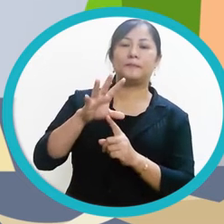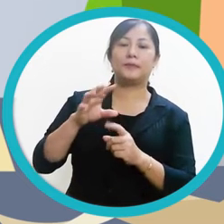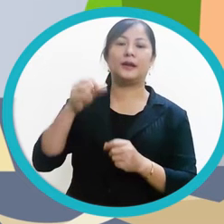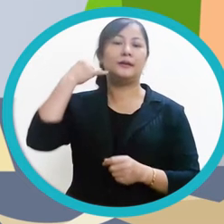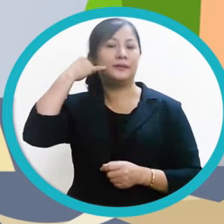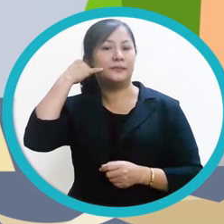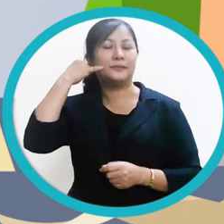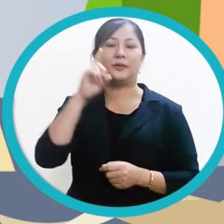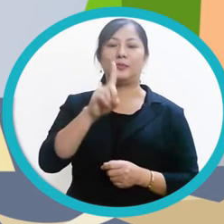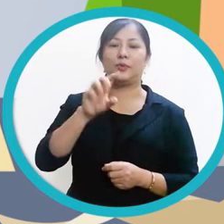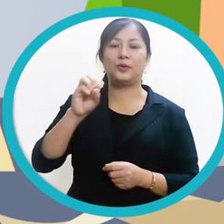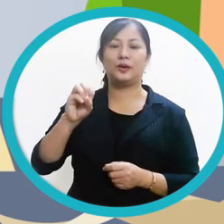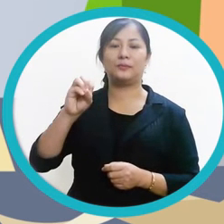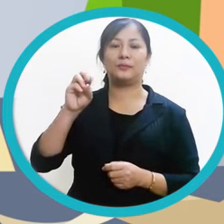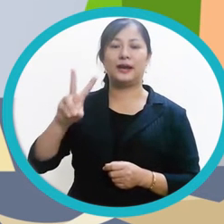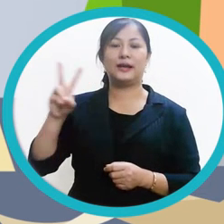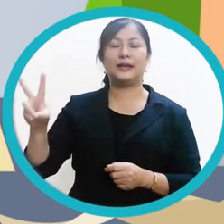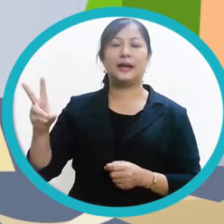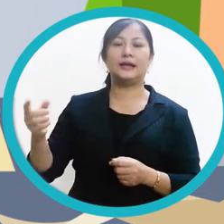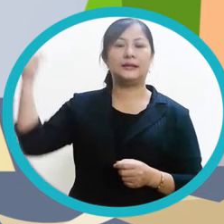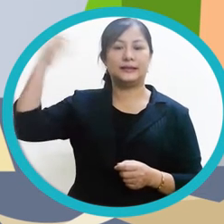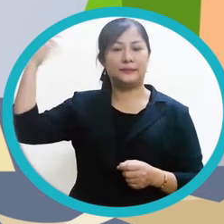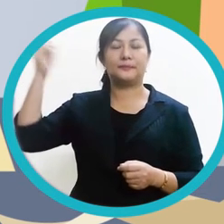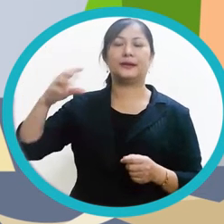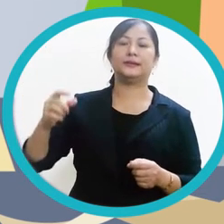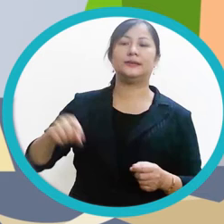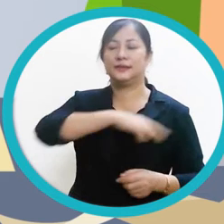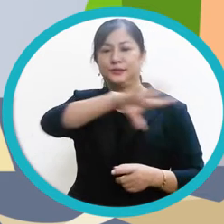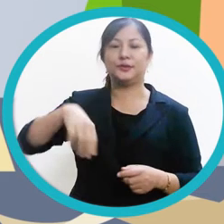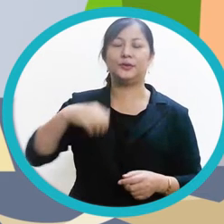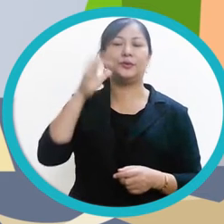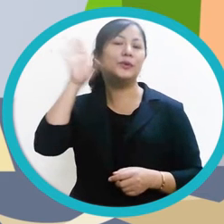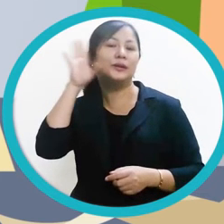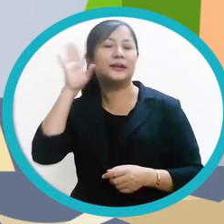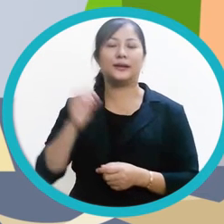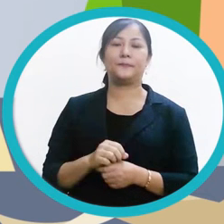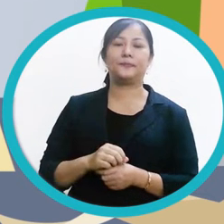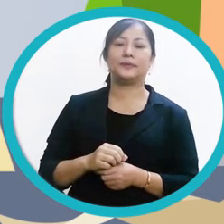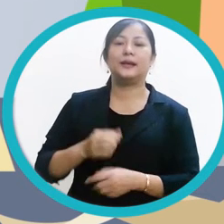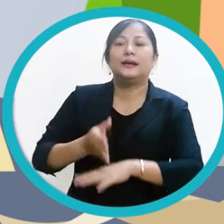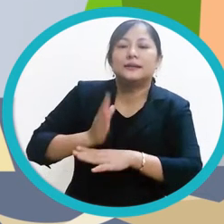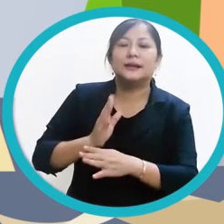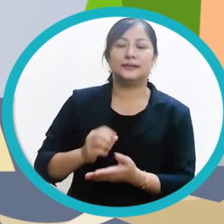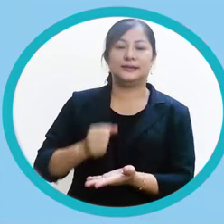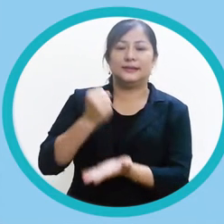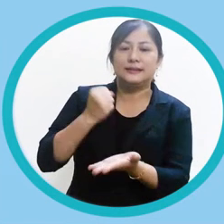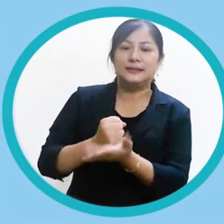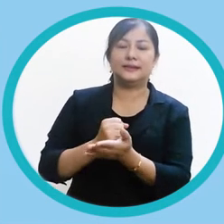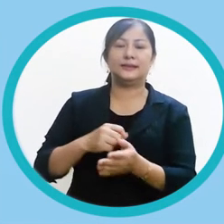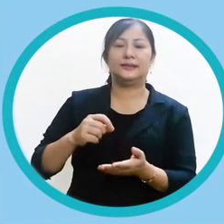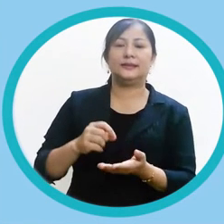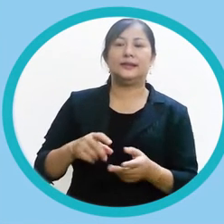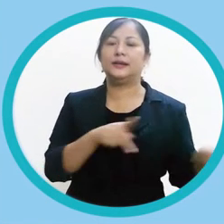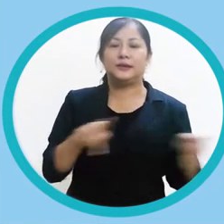dân. Vấn đề của anh là gì ạ? Anh chuẩn bị đăng ký kinh doanh cho thuê xe đạp. Em tư vấn giúp anh các thủ tục hành chính nha. Nam cẩn